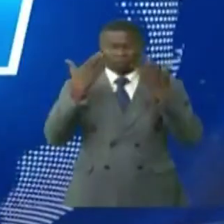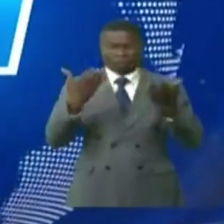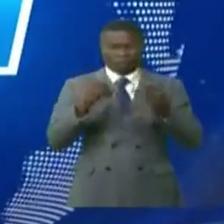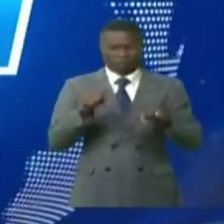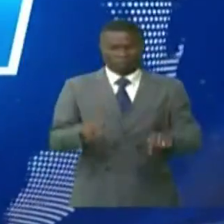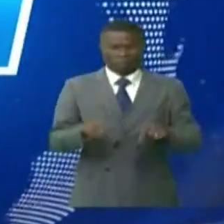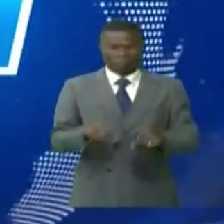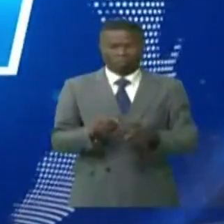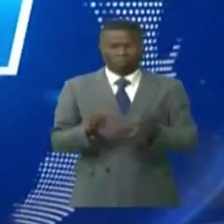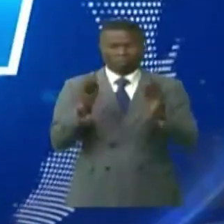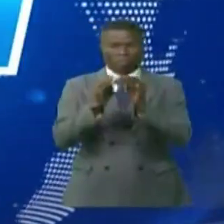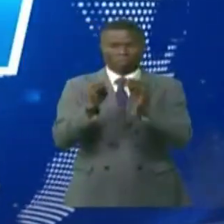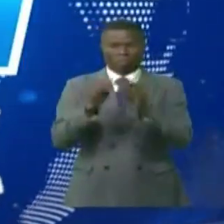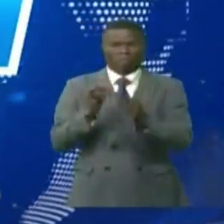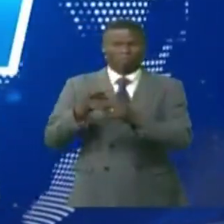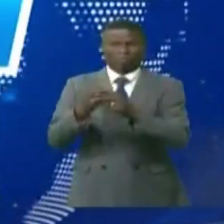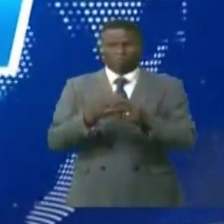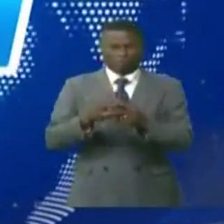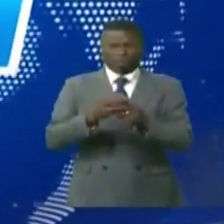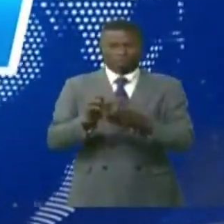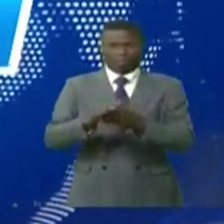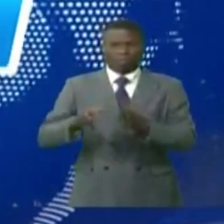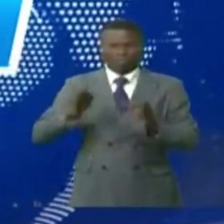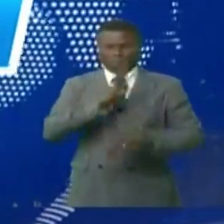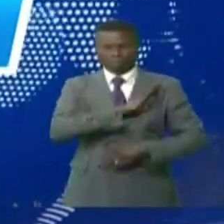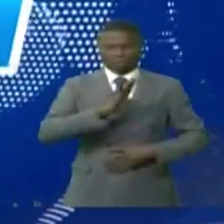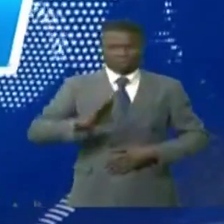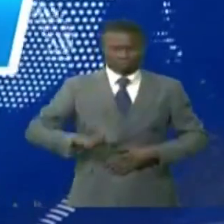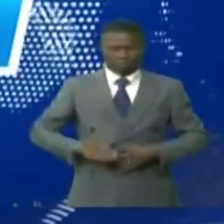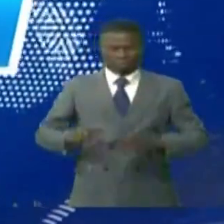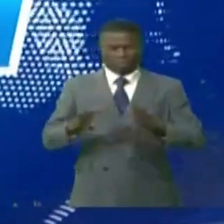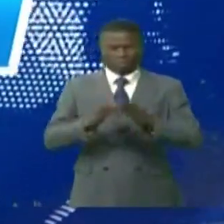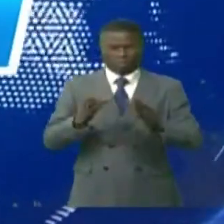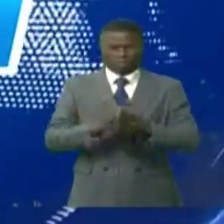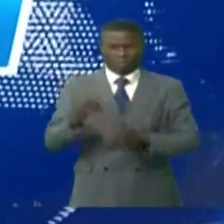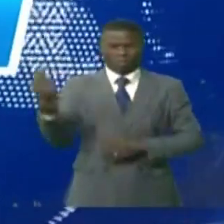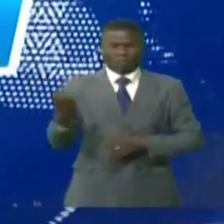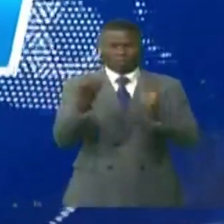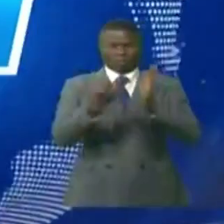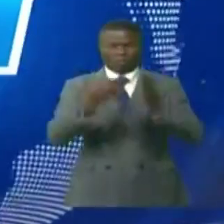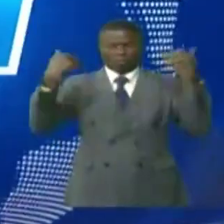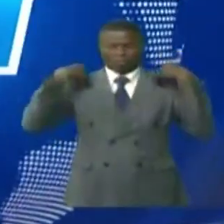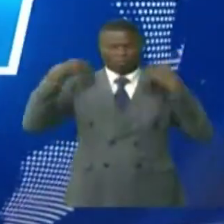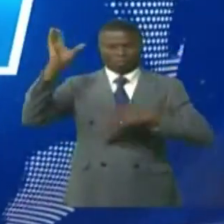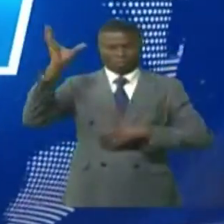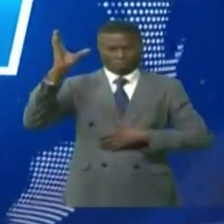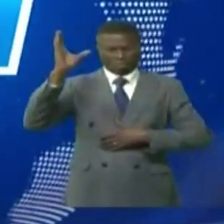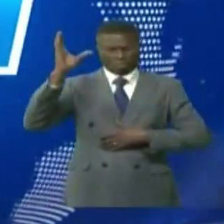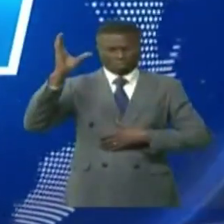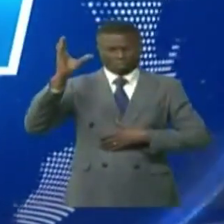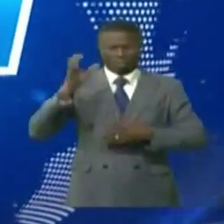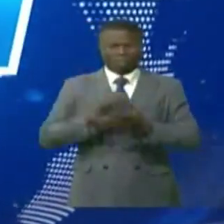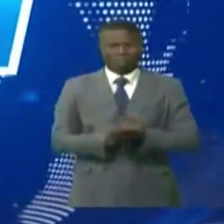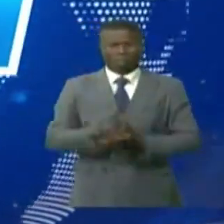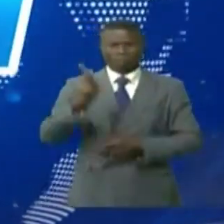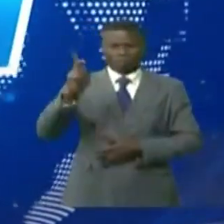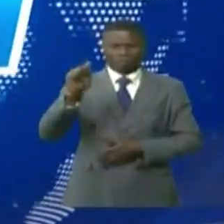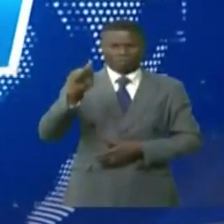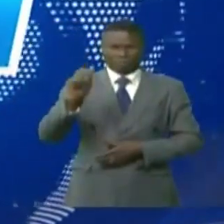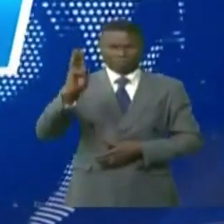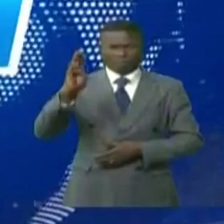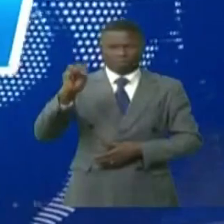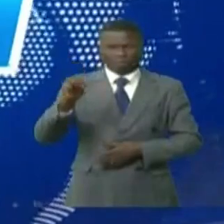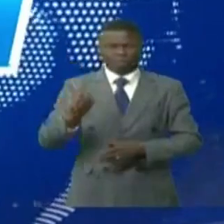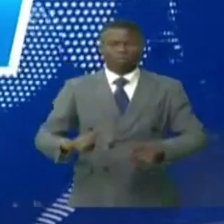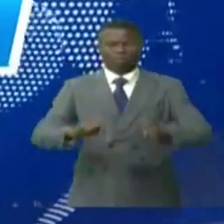passons à présent à cette réunion sécuritaire entre le bourgmestre avec les 26 chefs coutumiers au groupement de Mbekama sur les